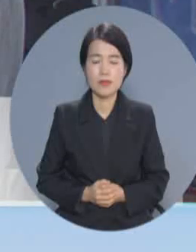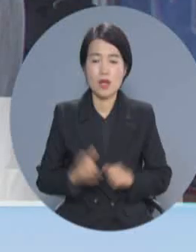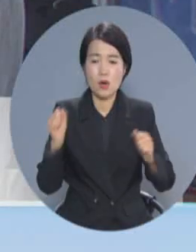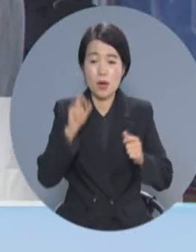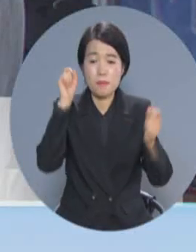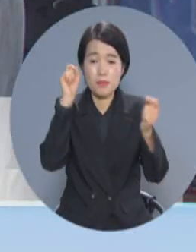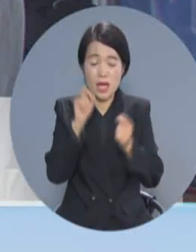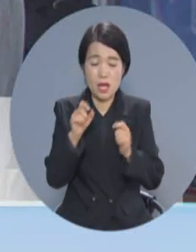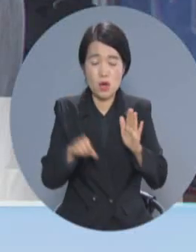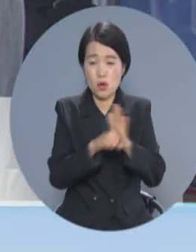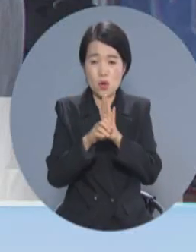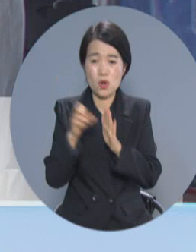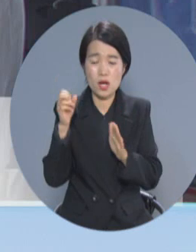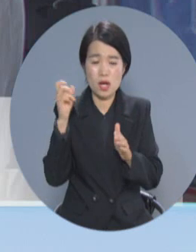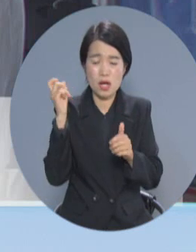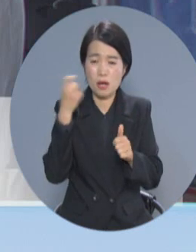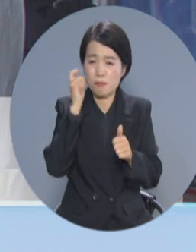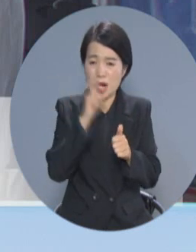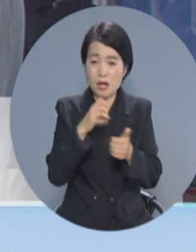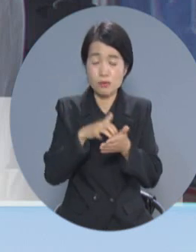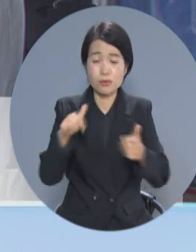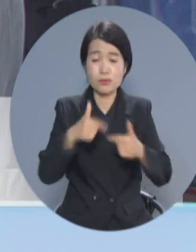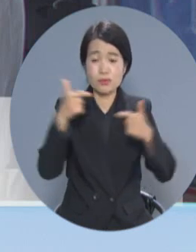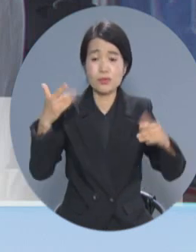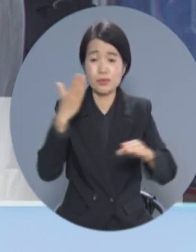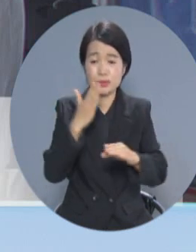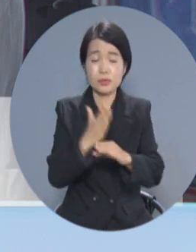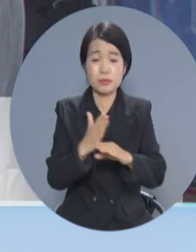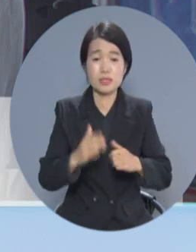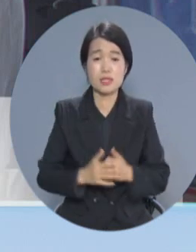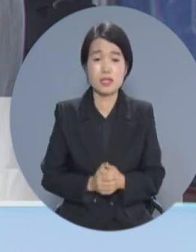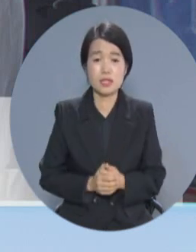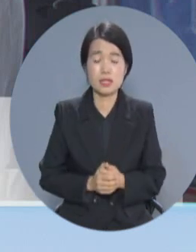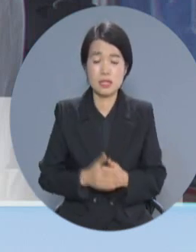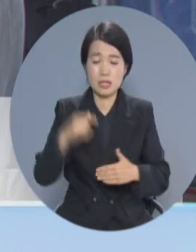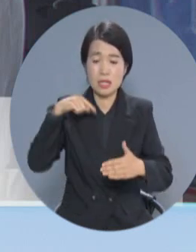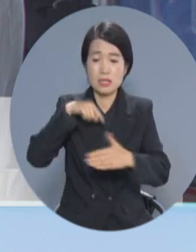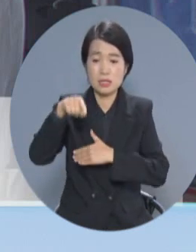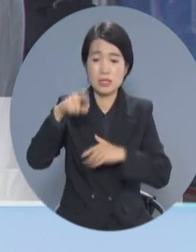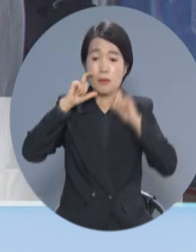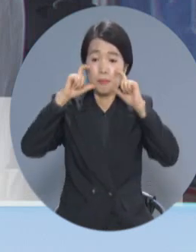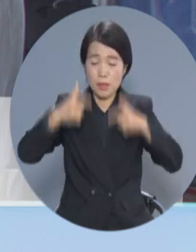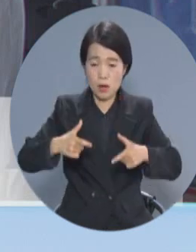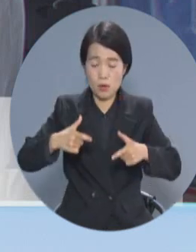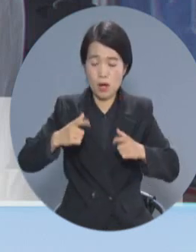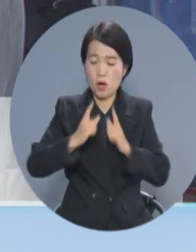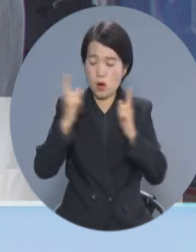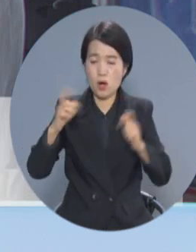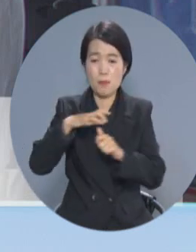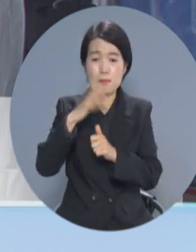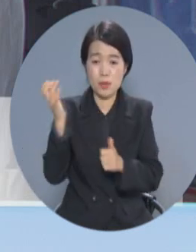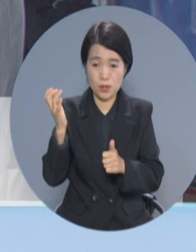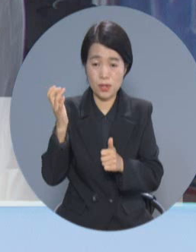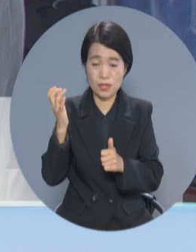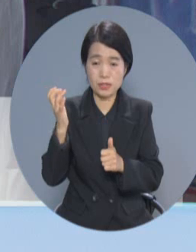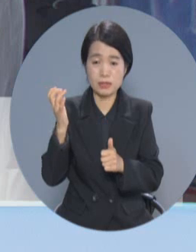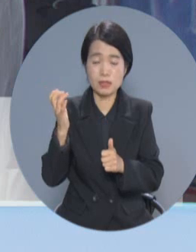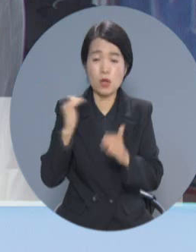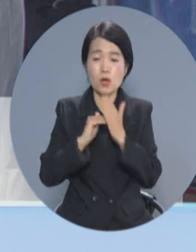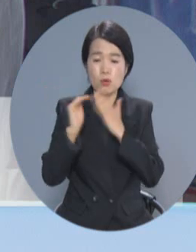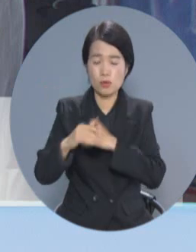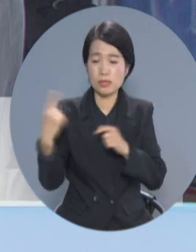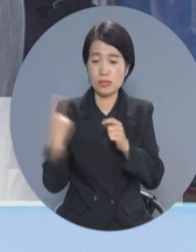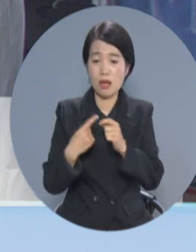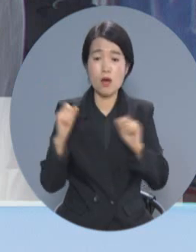겨울철을 앞두고 코로나19 확진자가 또다시 증가하고 있습니다. 실외 마스크 착용 의무 해제 등 거리 두기 조치가 완화된 후